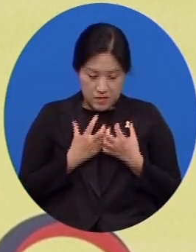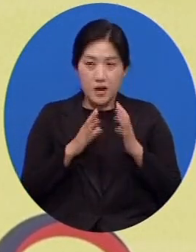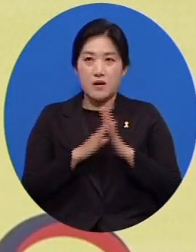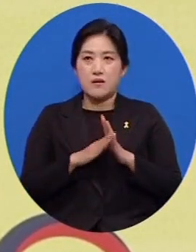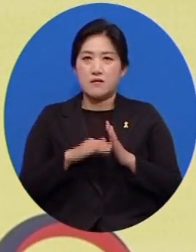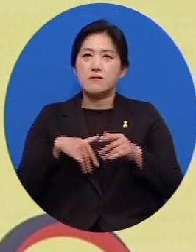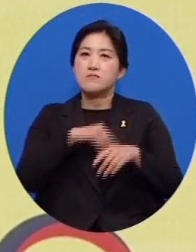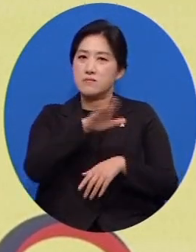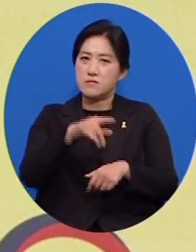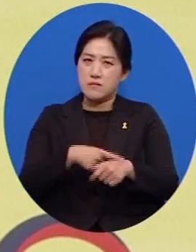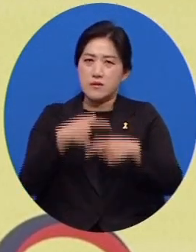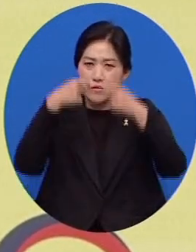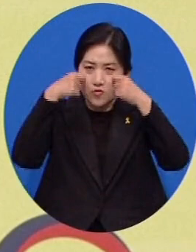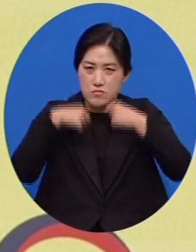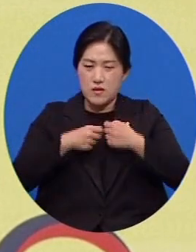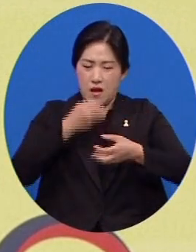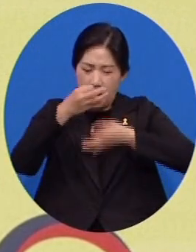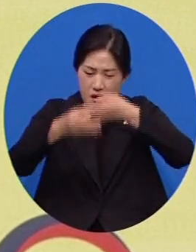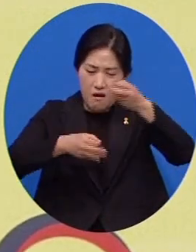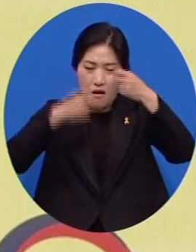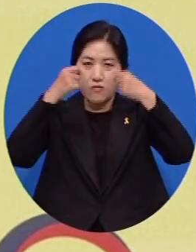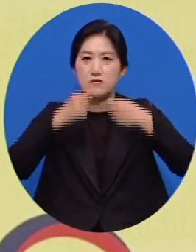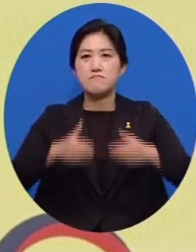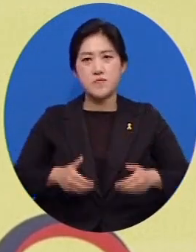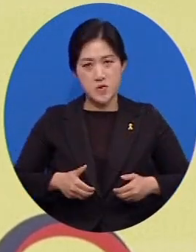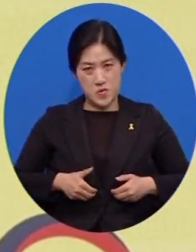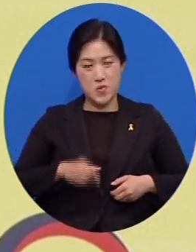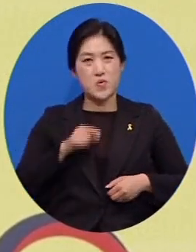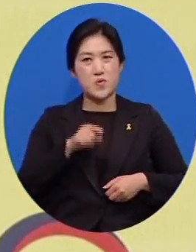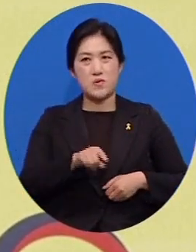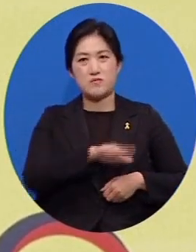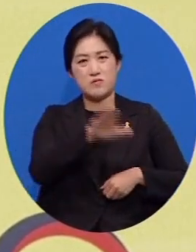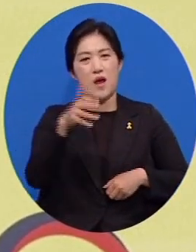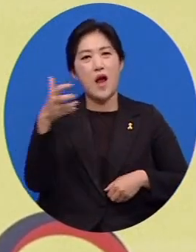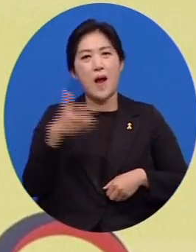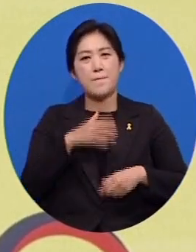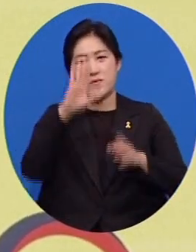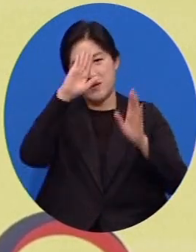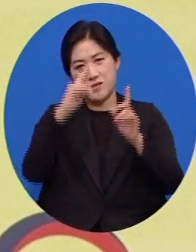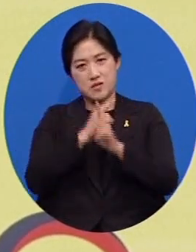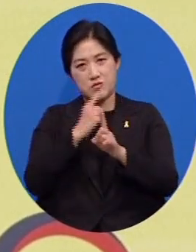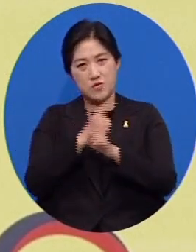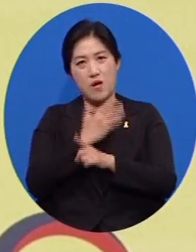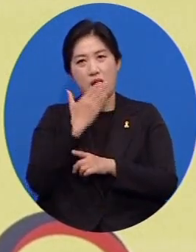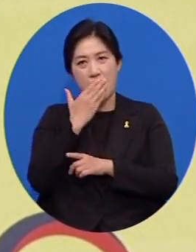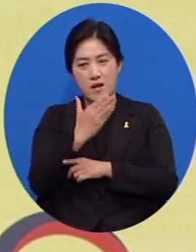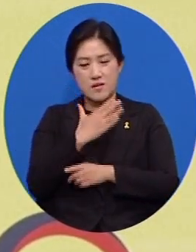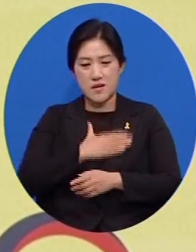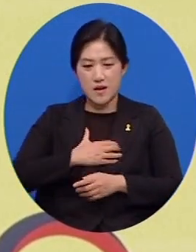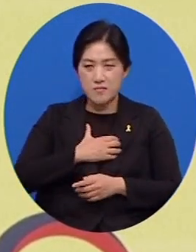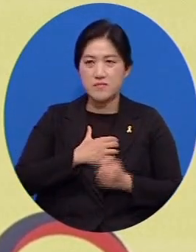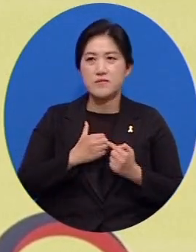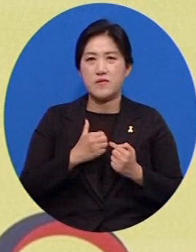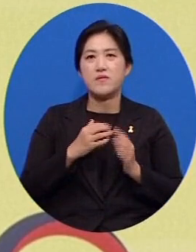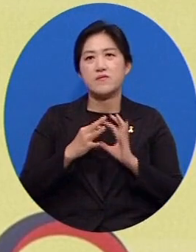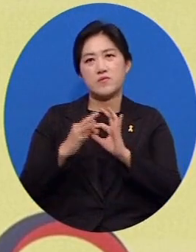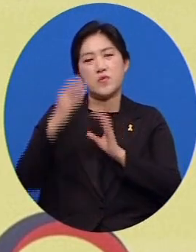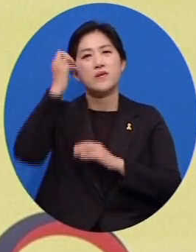흘리고 통곡해야 합니다. 이것은 우리의 아픔을 치유하는 감성적